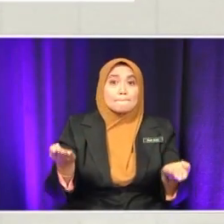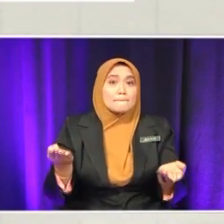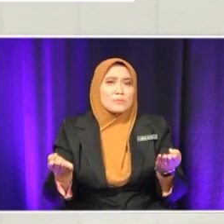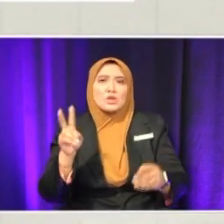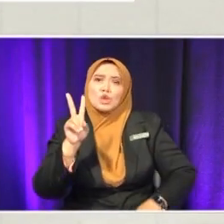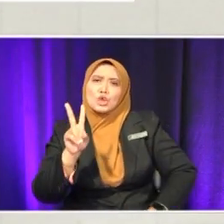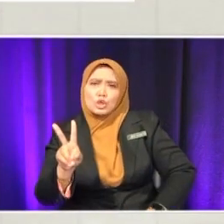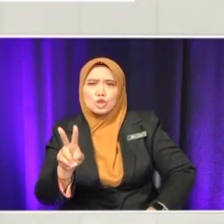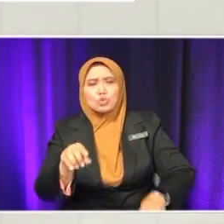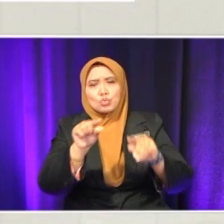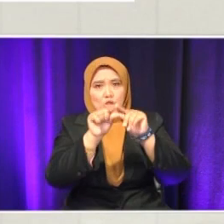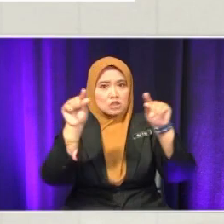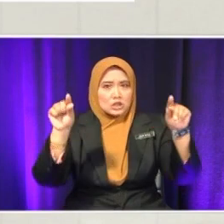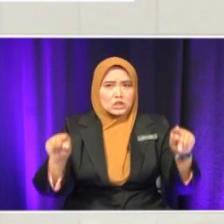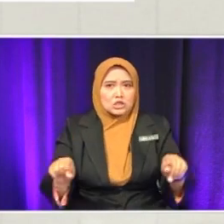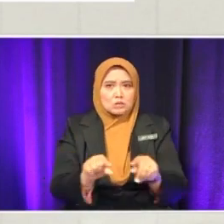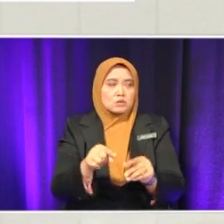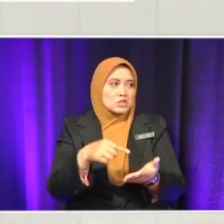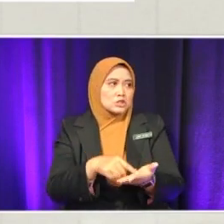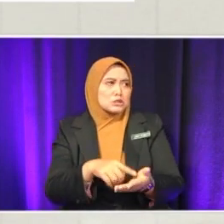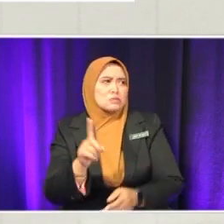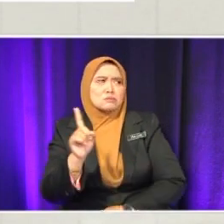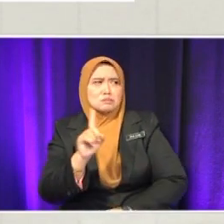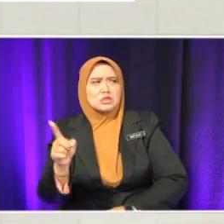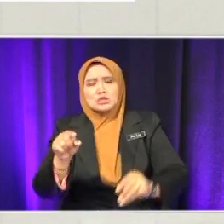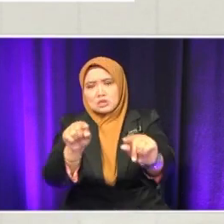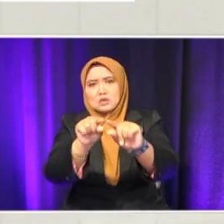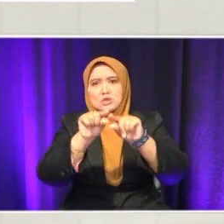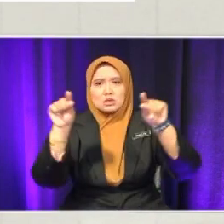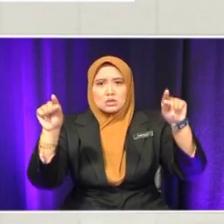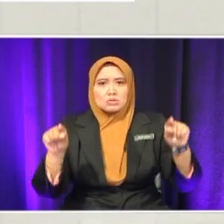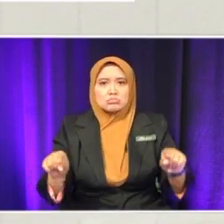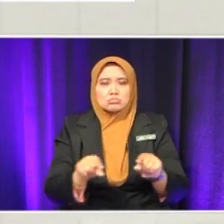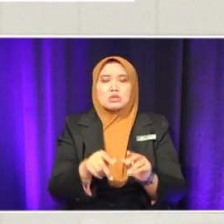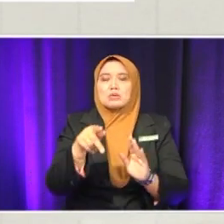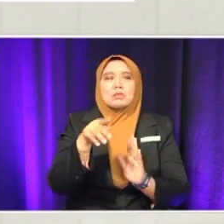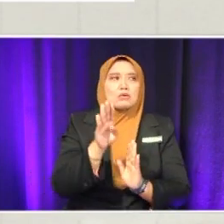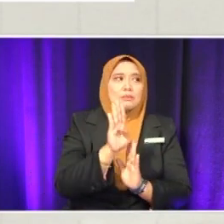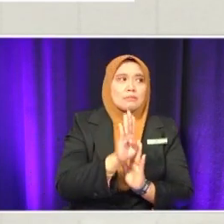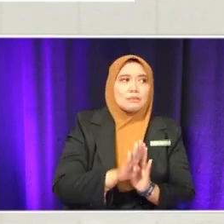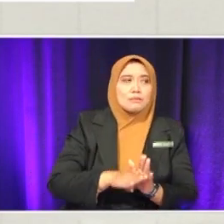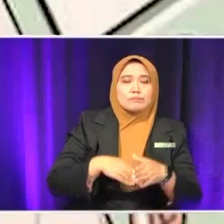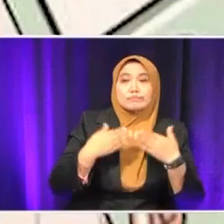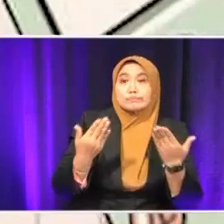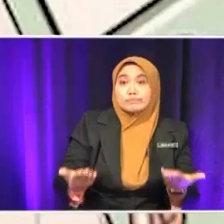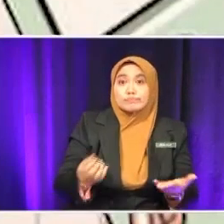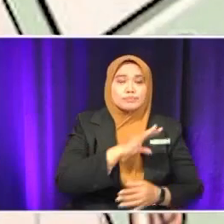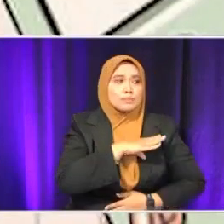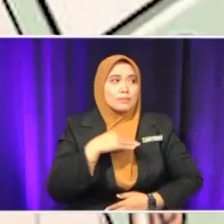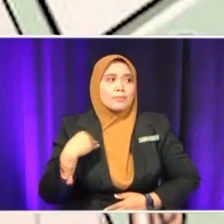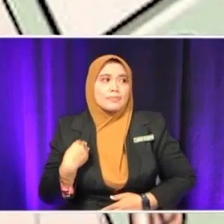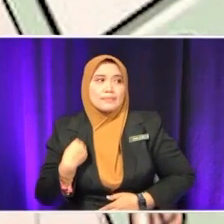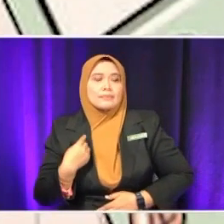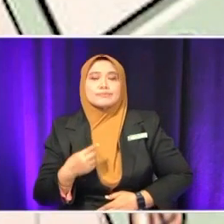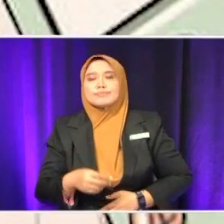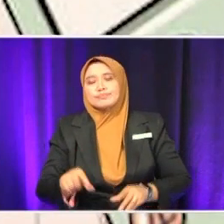situ. Jadi yang mana satu graf berpemberat, yang mana satu graf tak berpemberat. Hani dah angkat tangan cepat.